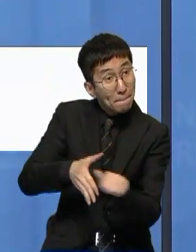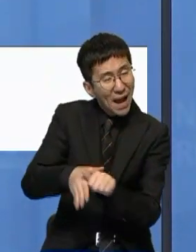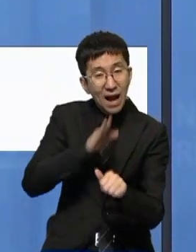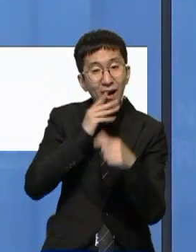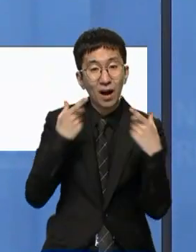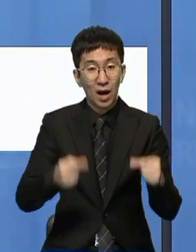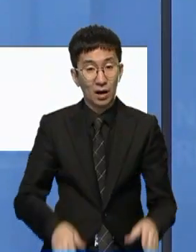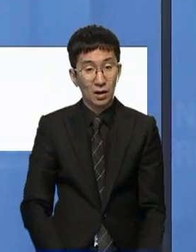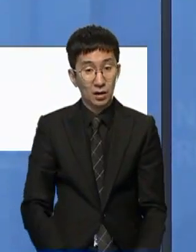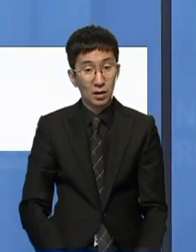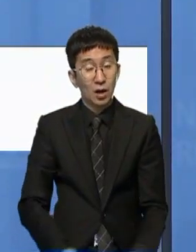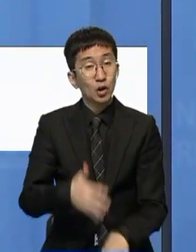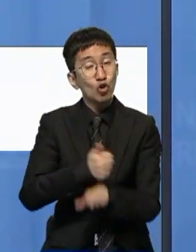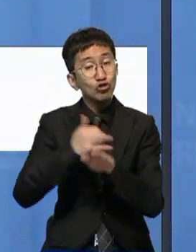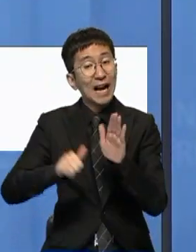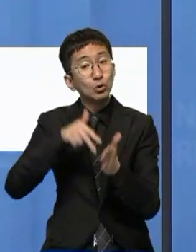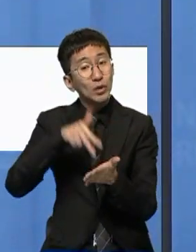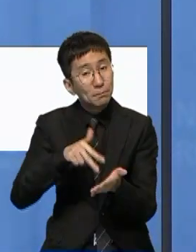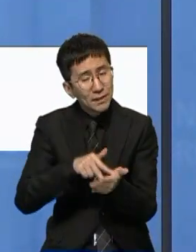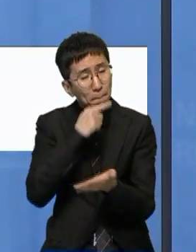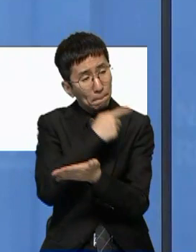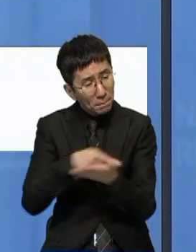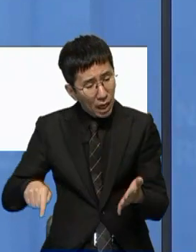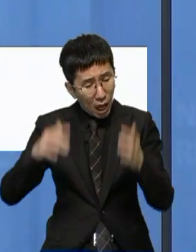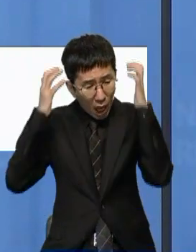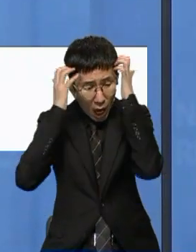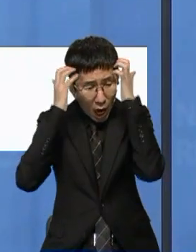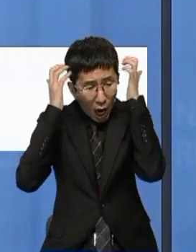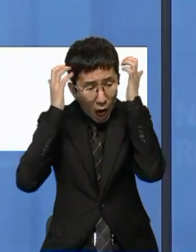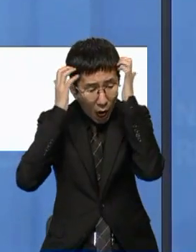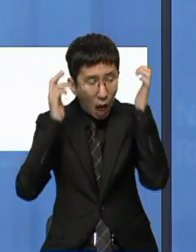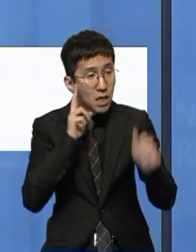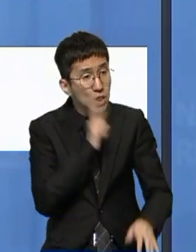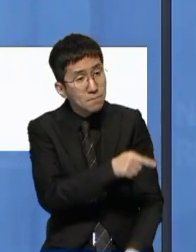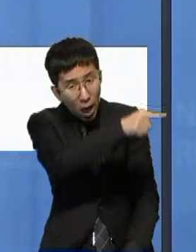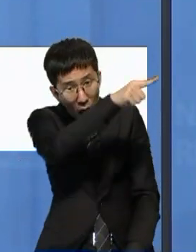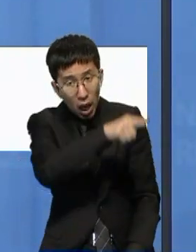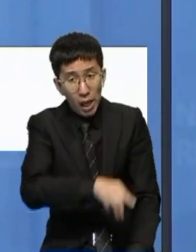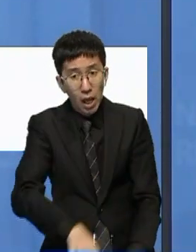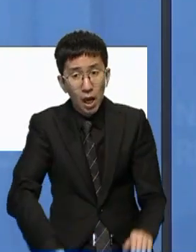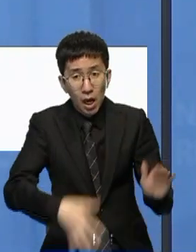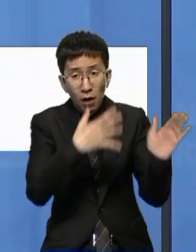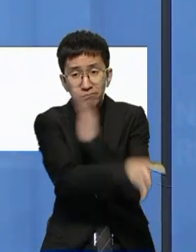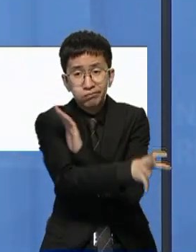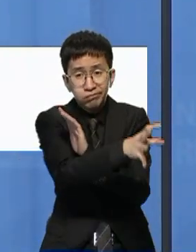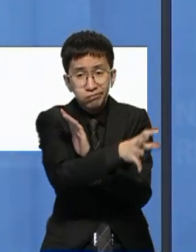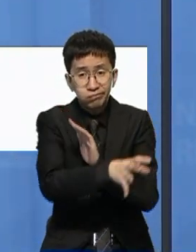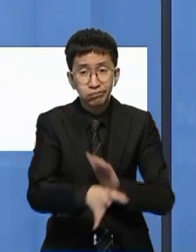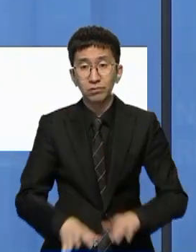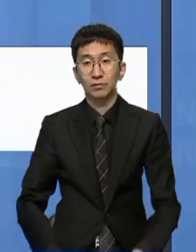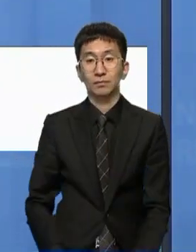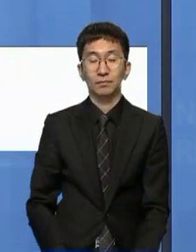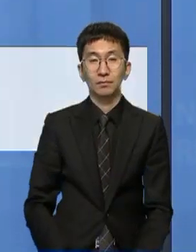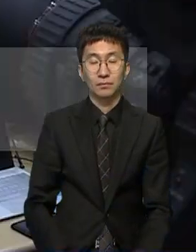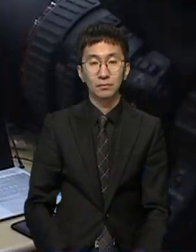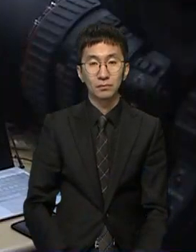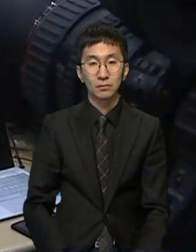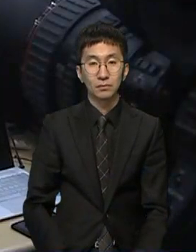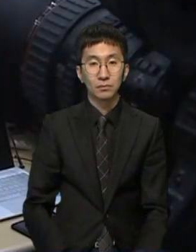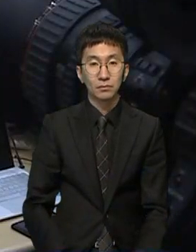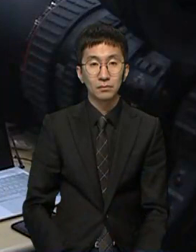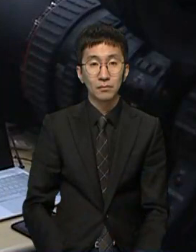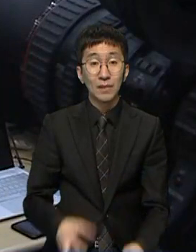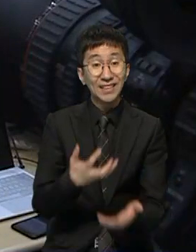것이며 그 유족에게는 2차 가해를 넘어 3차, 4차 가해를 한